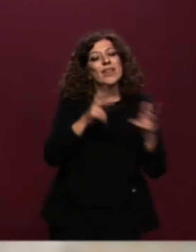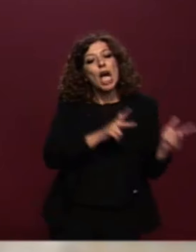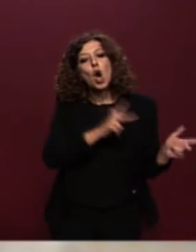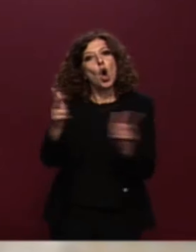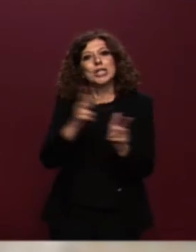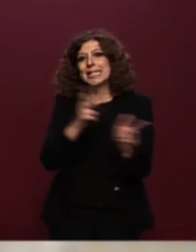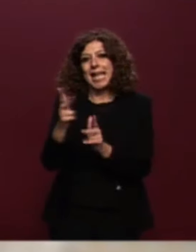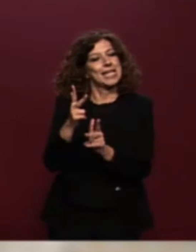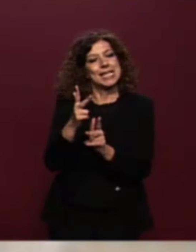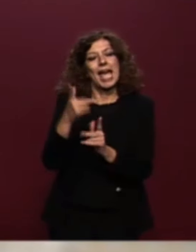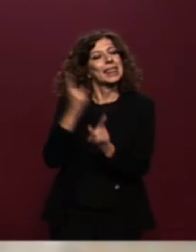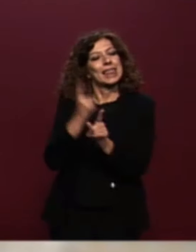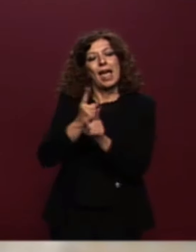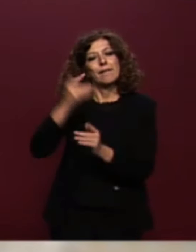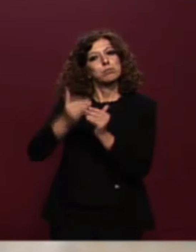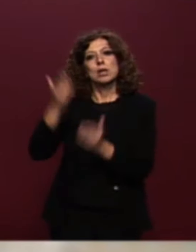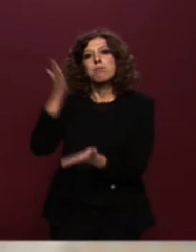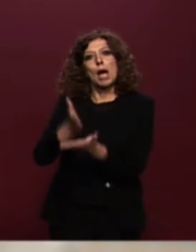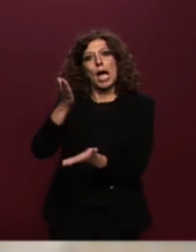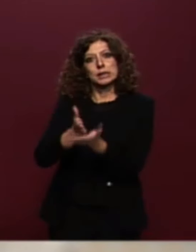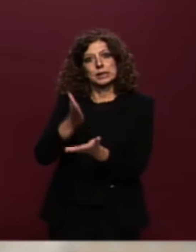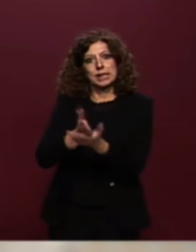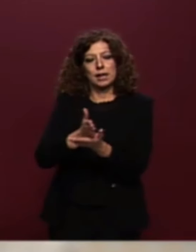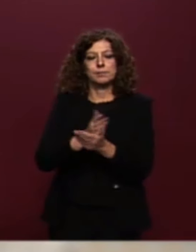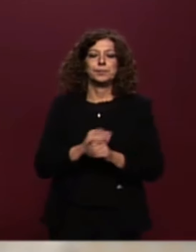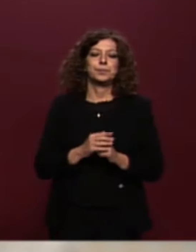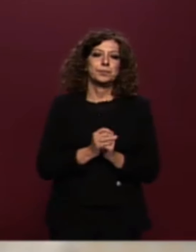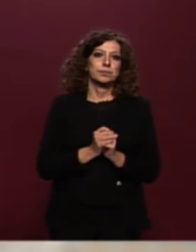effettuate. E